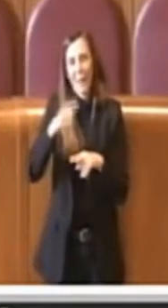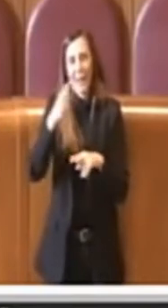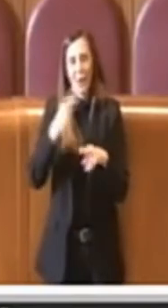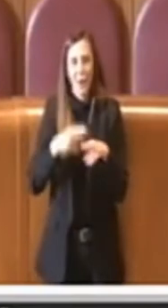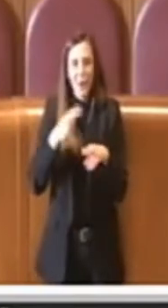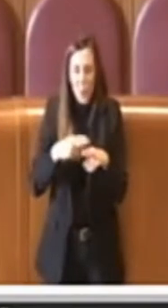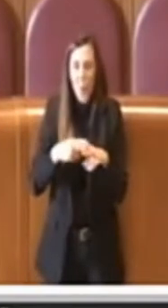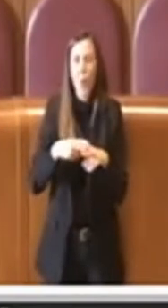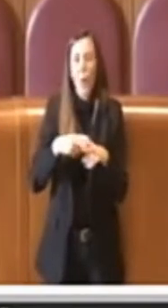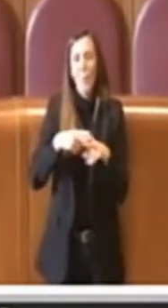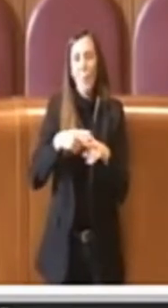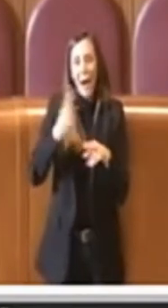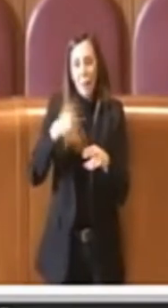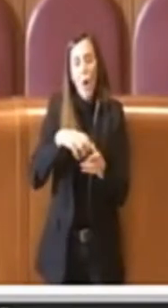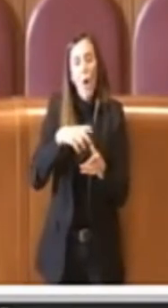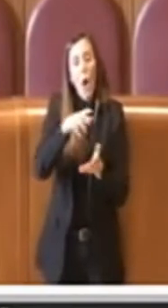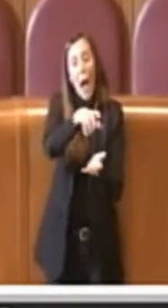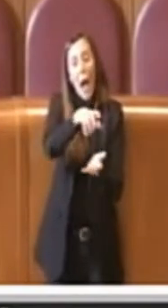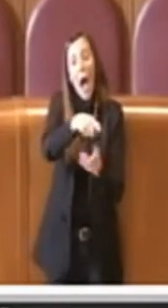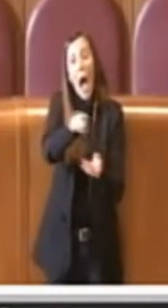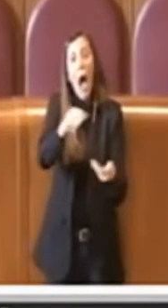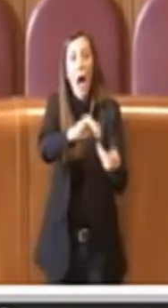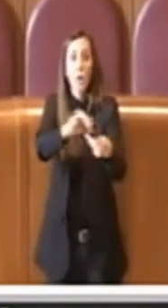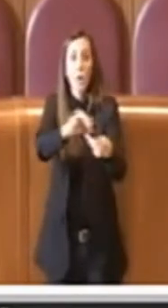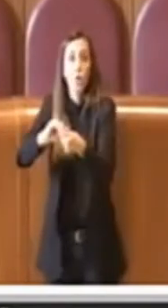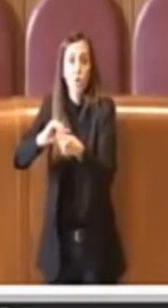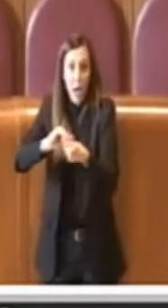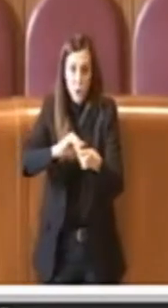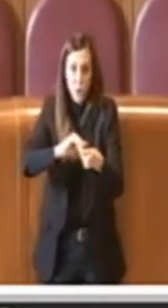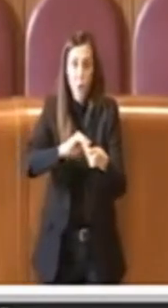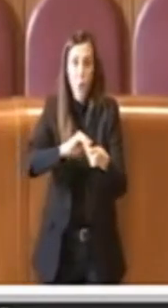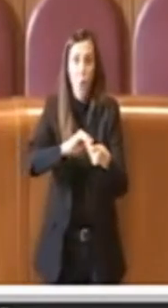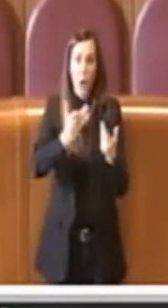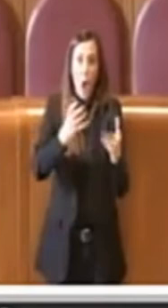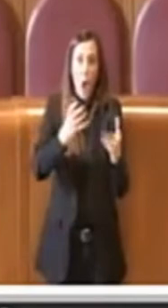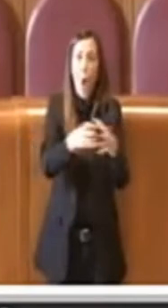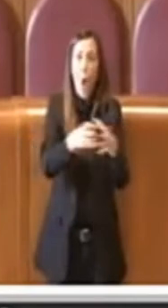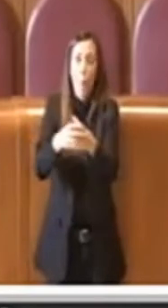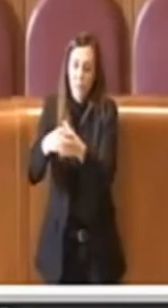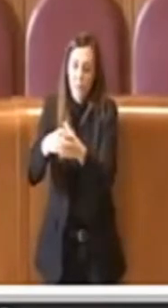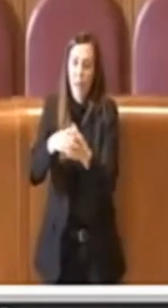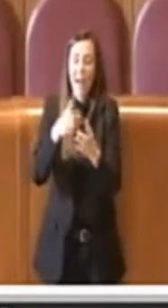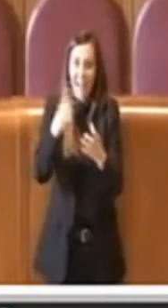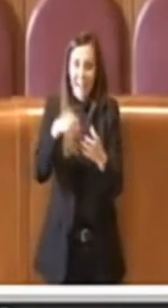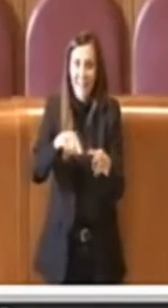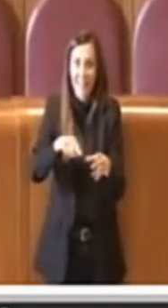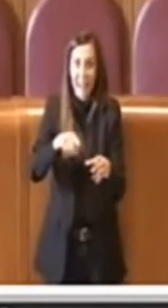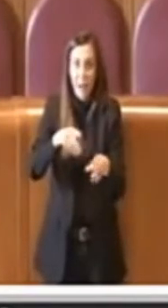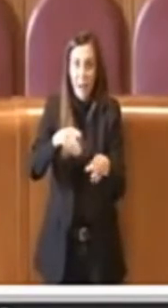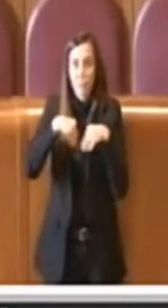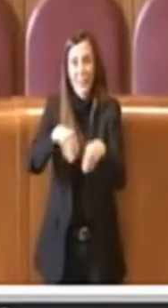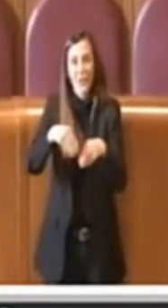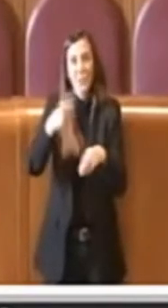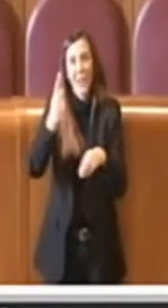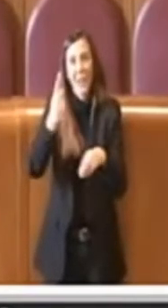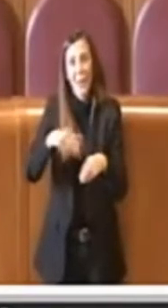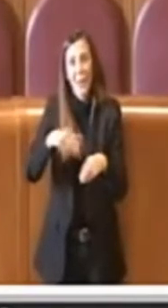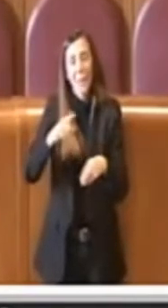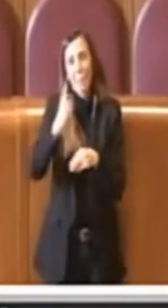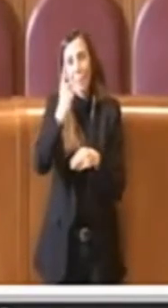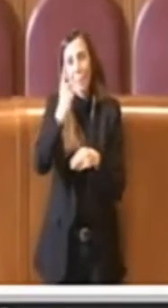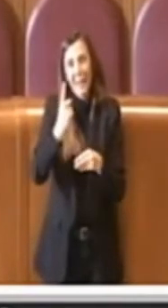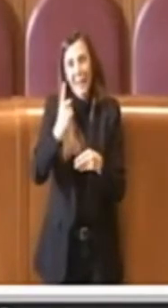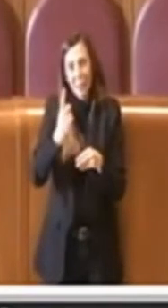molto prezioso il contributo delle associazioni e dei vari comitati che hanno contribuito nella fase partecipata del PUMS.